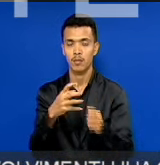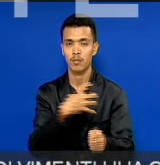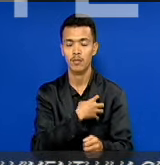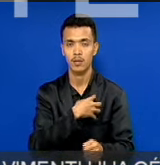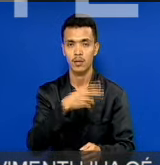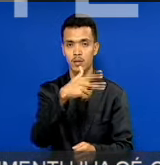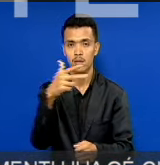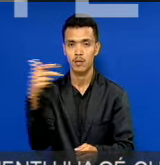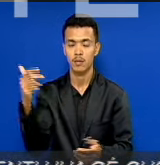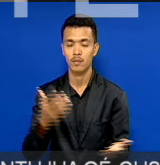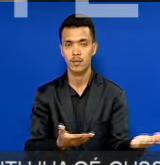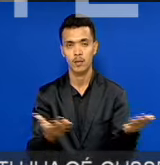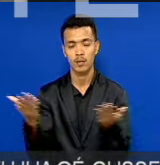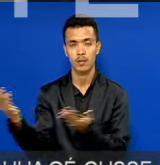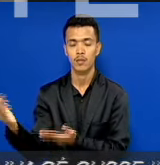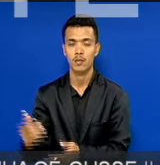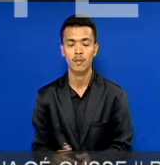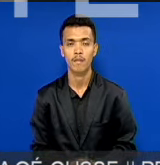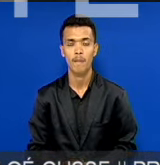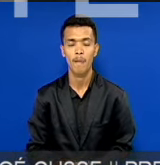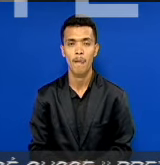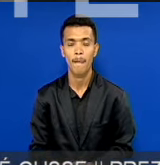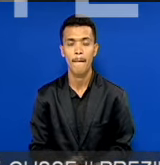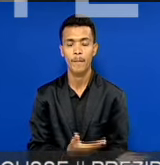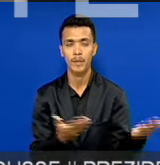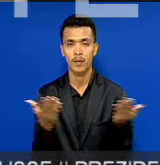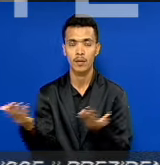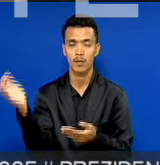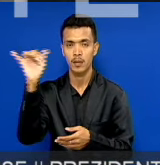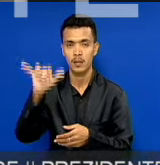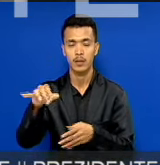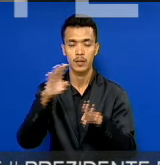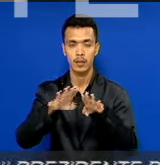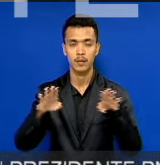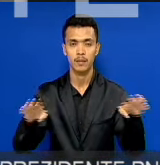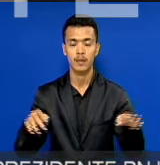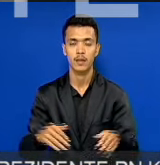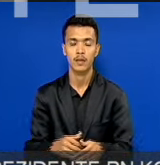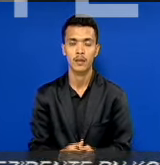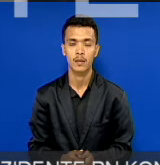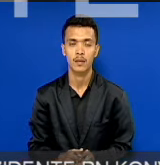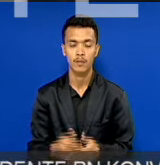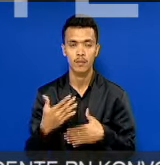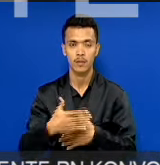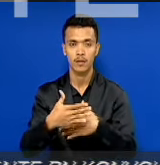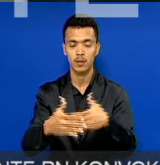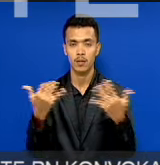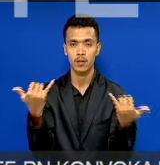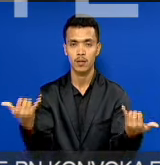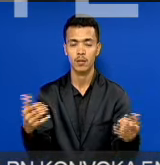sira balong duri. Mahira luri ne sira seki ke. Labarik sira nebe proseso reunifikasaun ne to agor ne ita lahalo